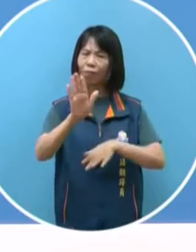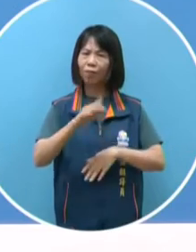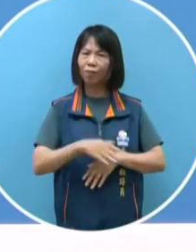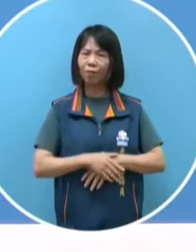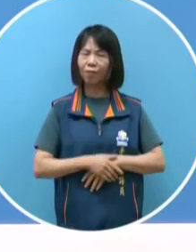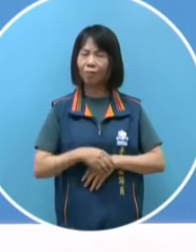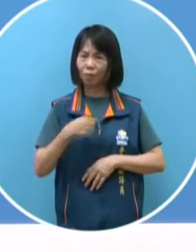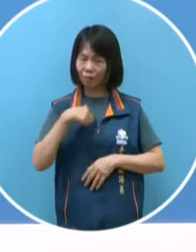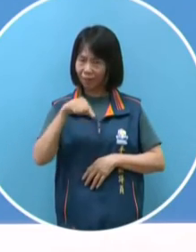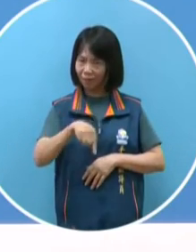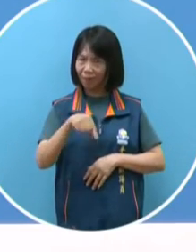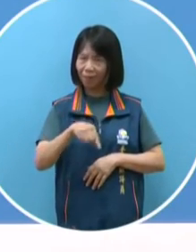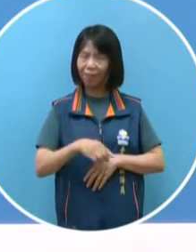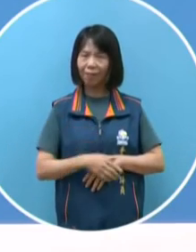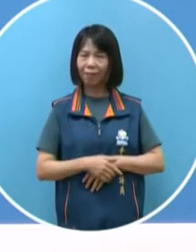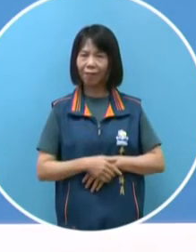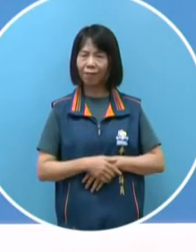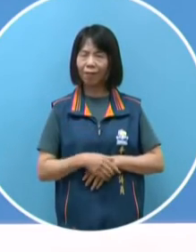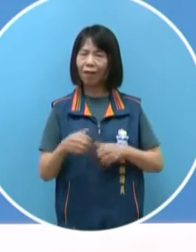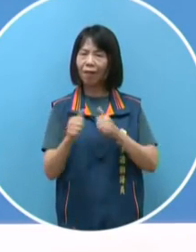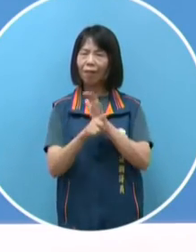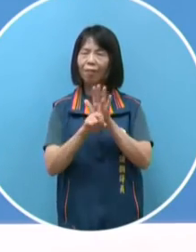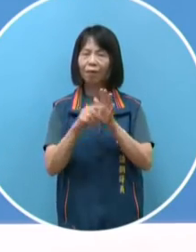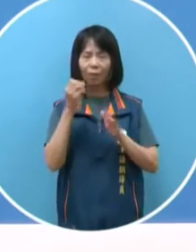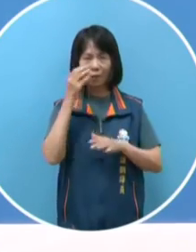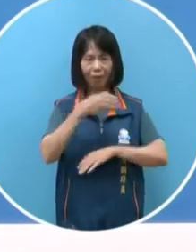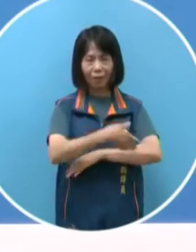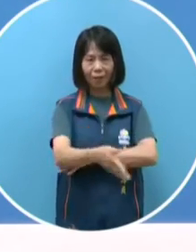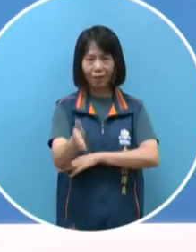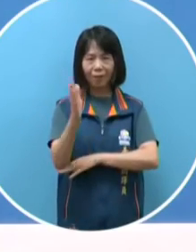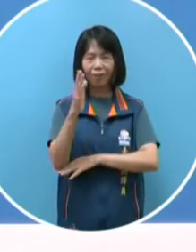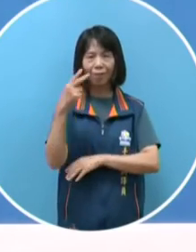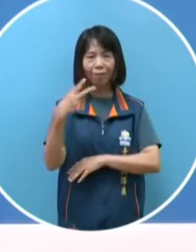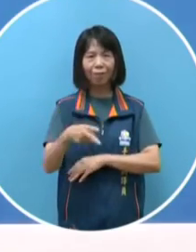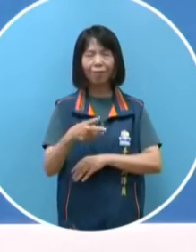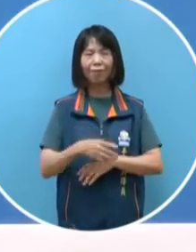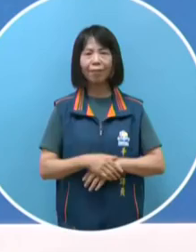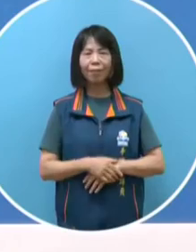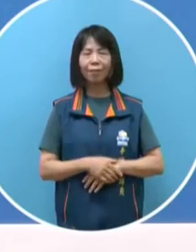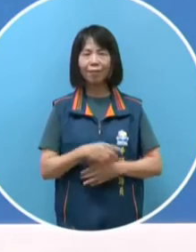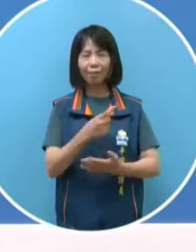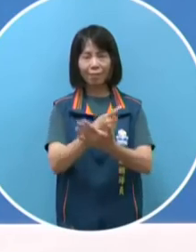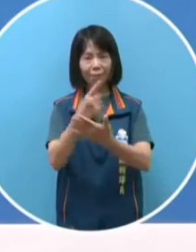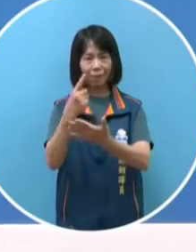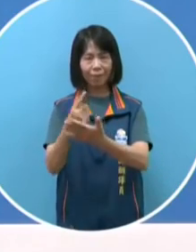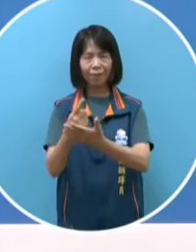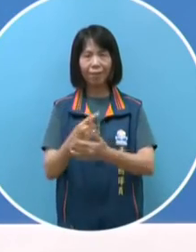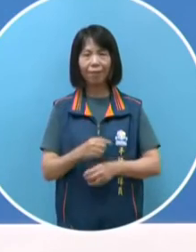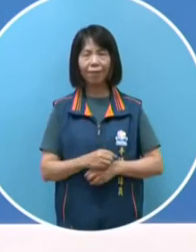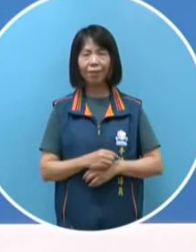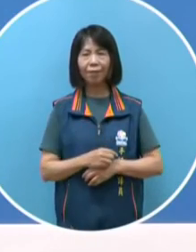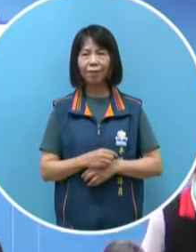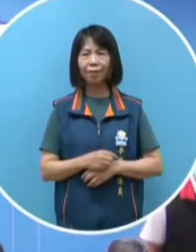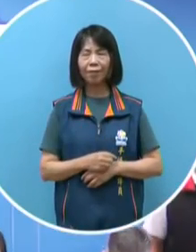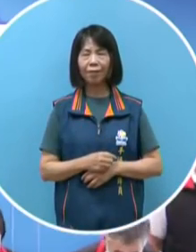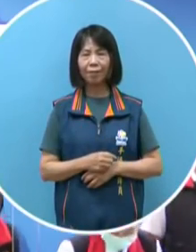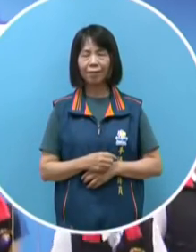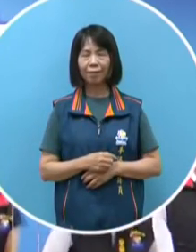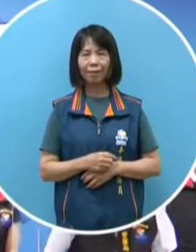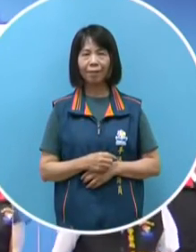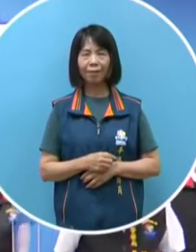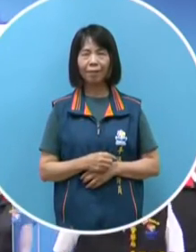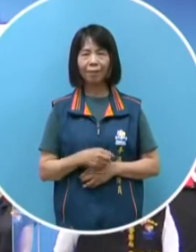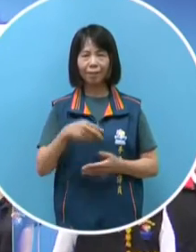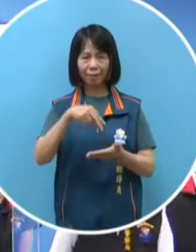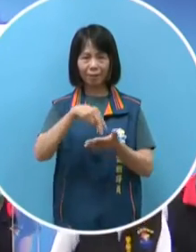所以在这里我正卫代表花莲县政府，还有我们这个所有来，我们站起来跟大家好致歉一下。